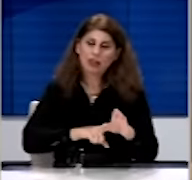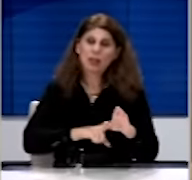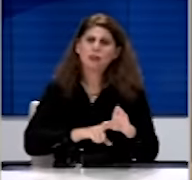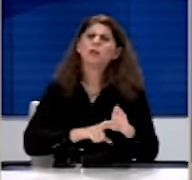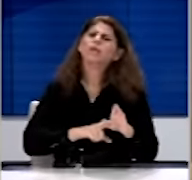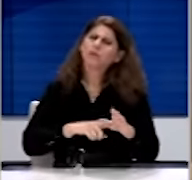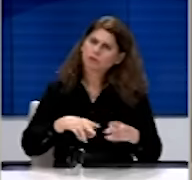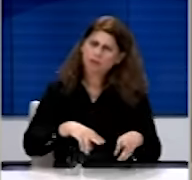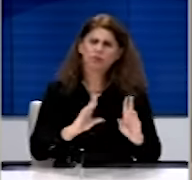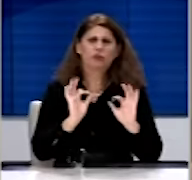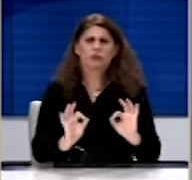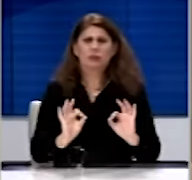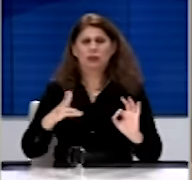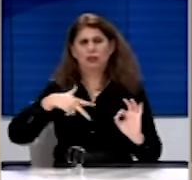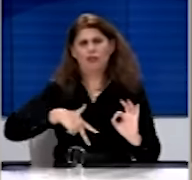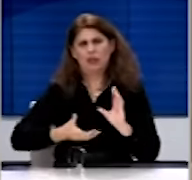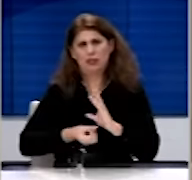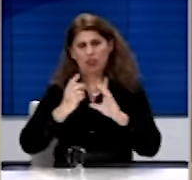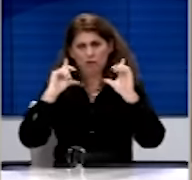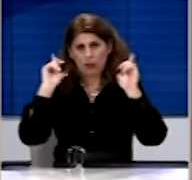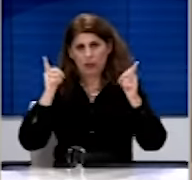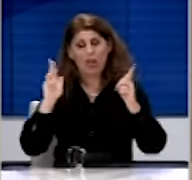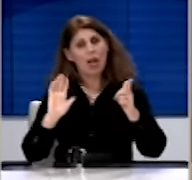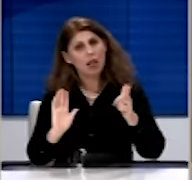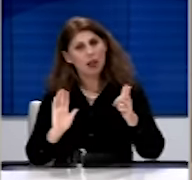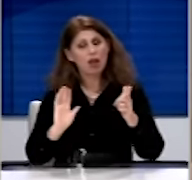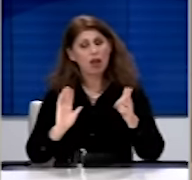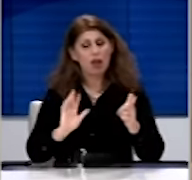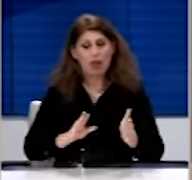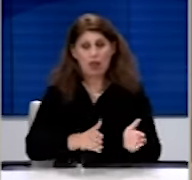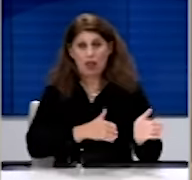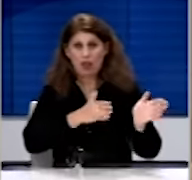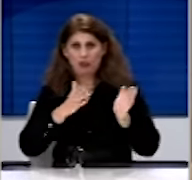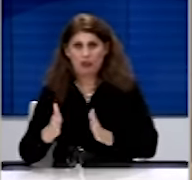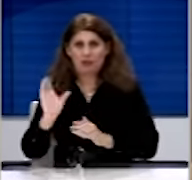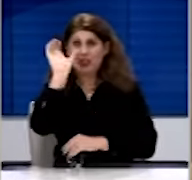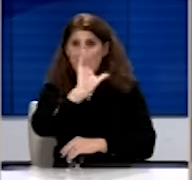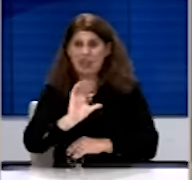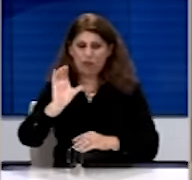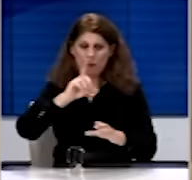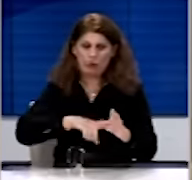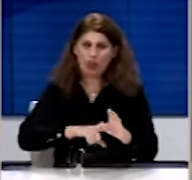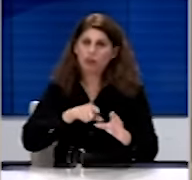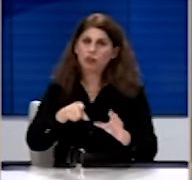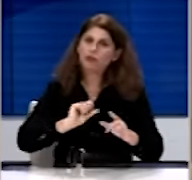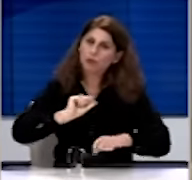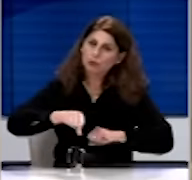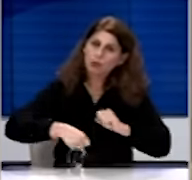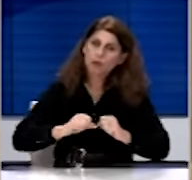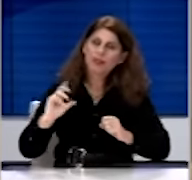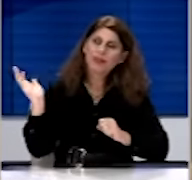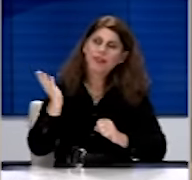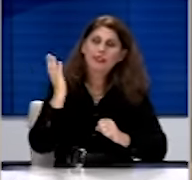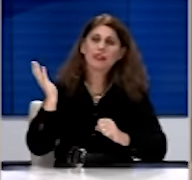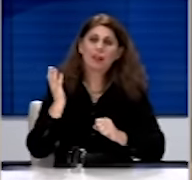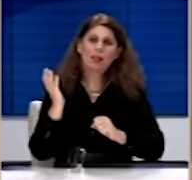που υλοποιεί βεβαίως η κυβέρνηση της Νέας Δημοκρατίας, αλλά αντίθετα η Ευρωπαϊκή Ένωση είναι αυτή που προσπαθεί τάχα